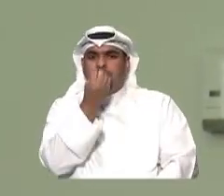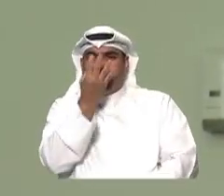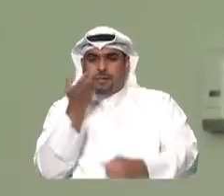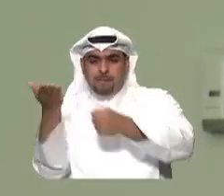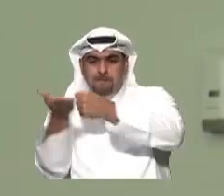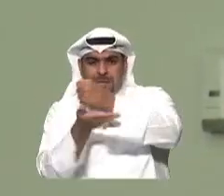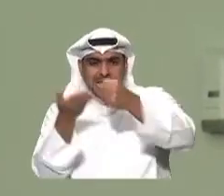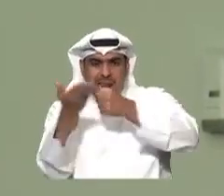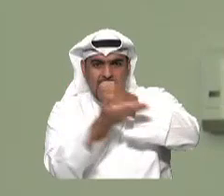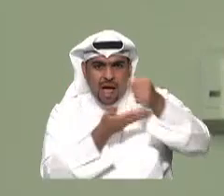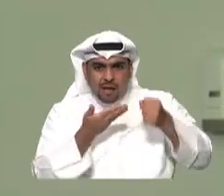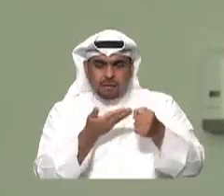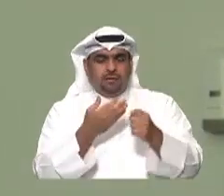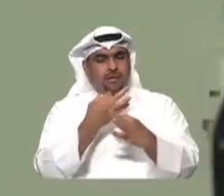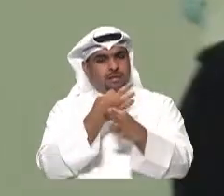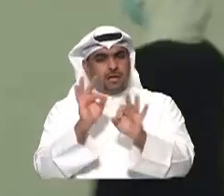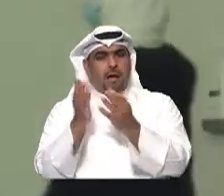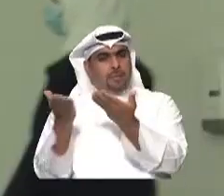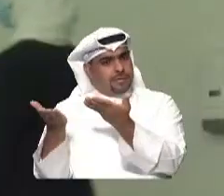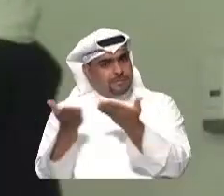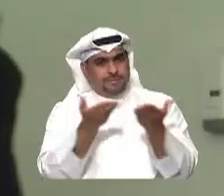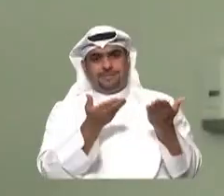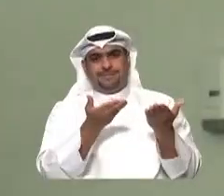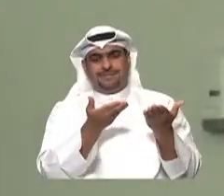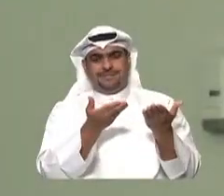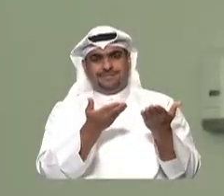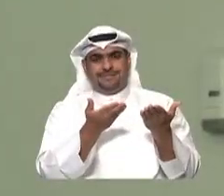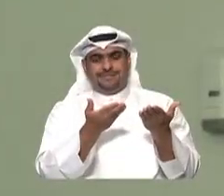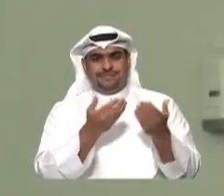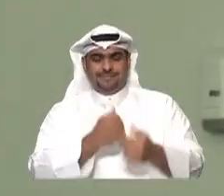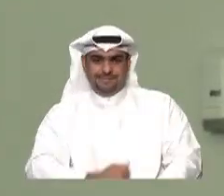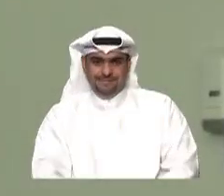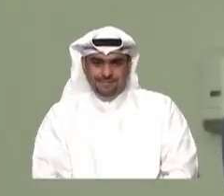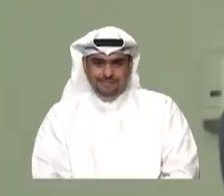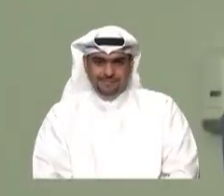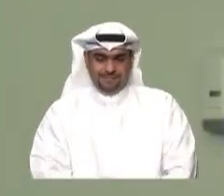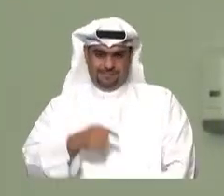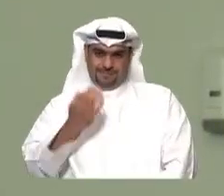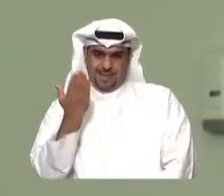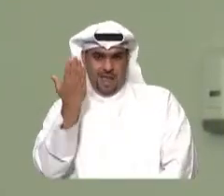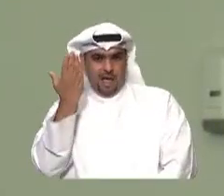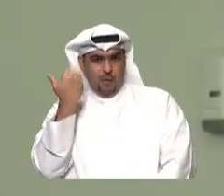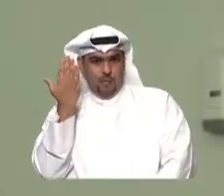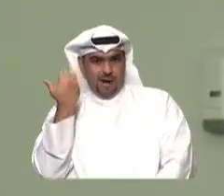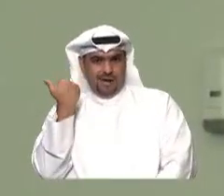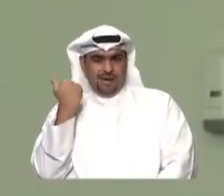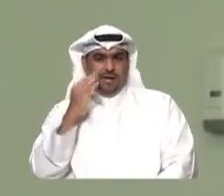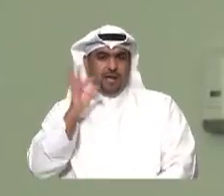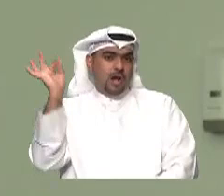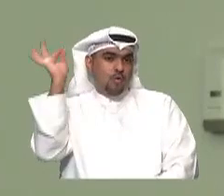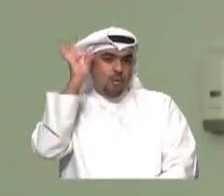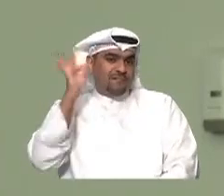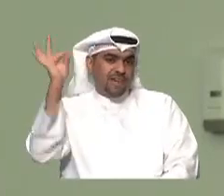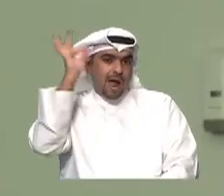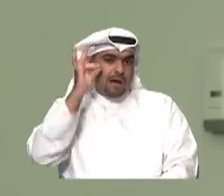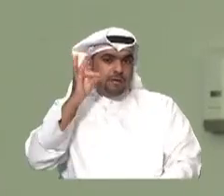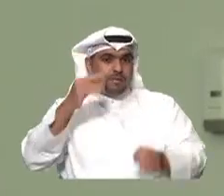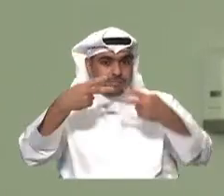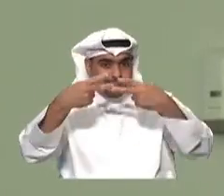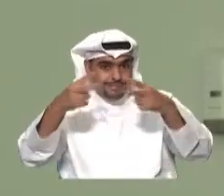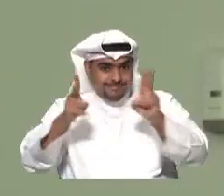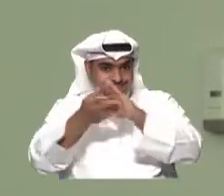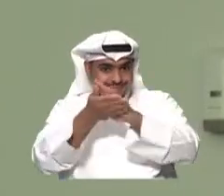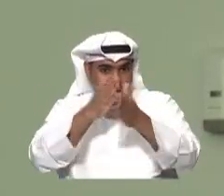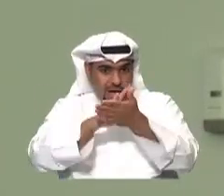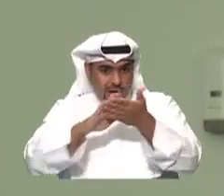بعيد عليهم. فكانوا في الأسبوعين الماضيين نفس الحملة مشابهة في منطقة الوفرة الزراعية. بعد نجاح العملية